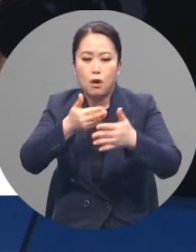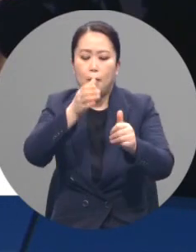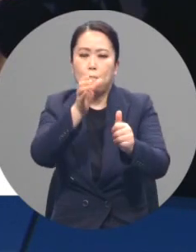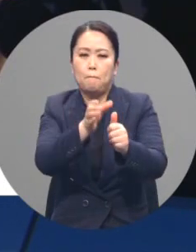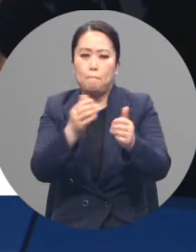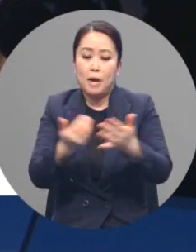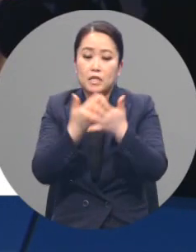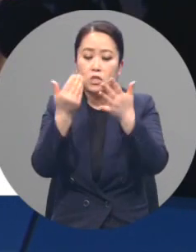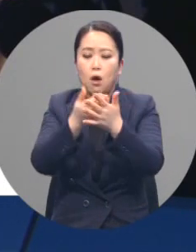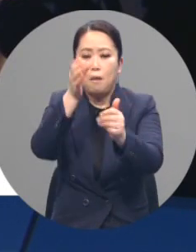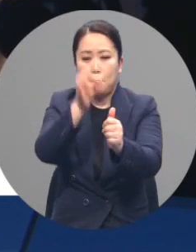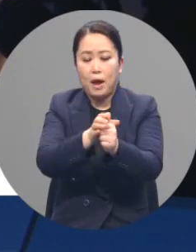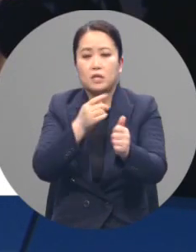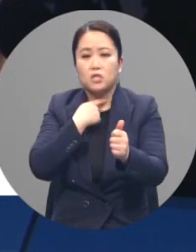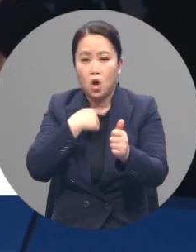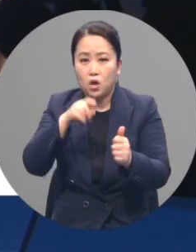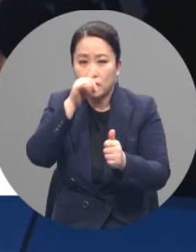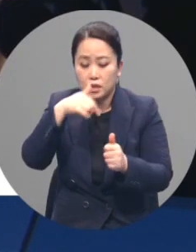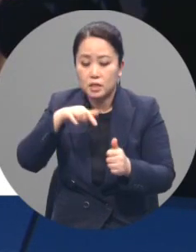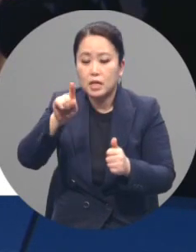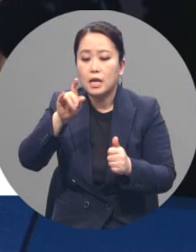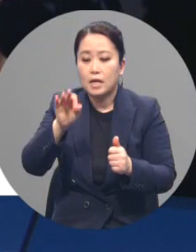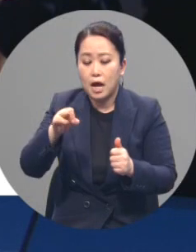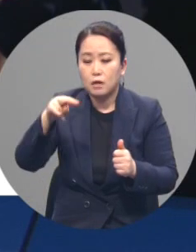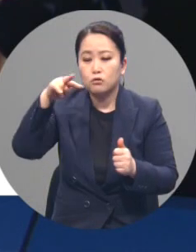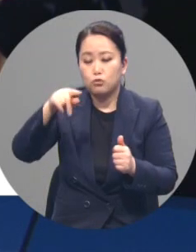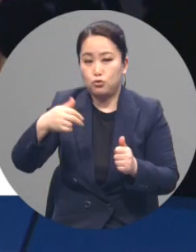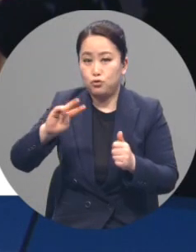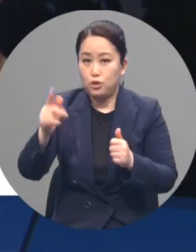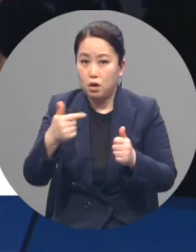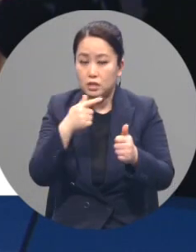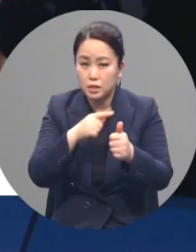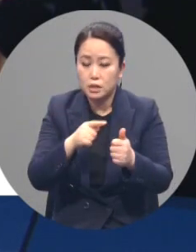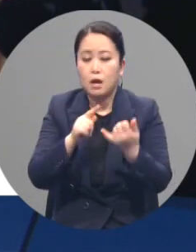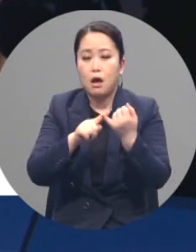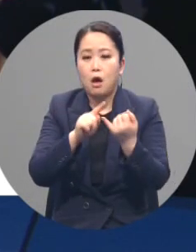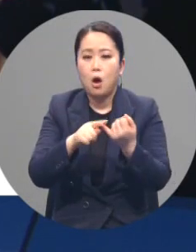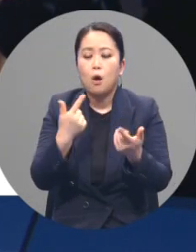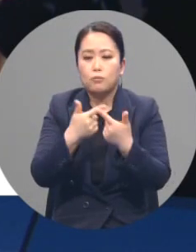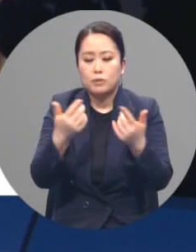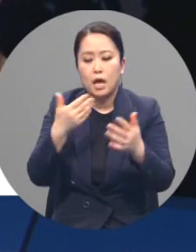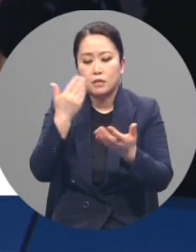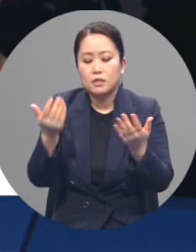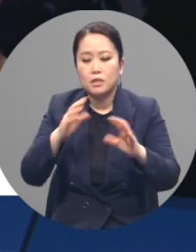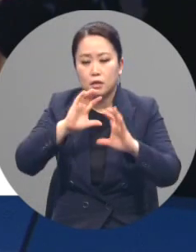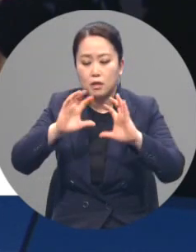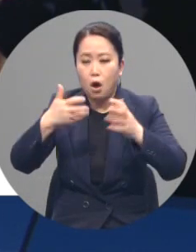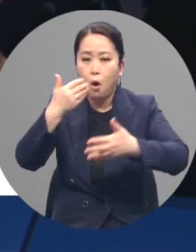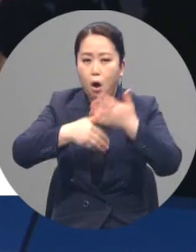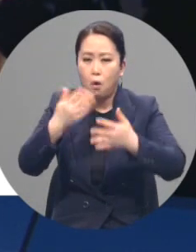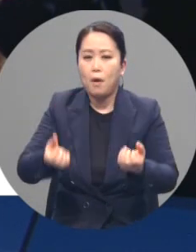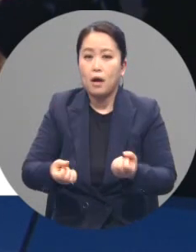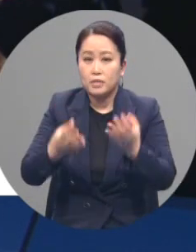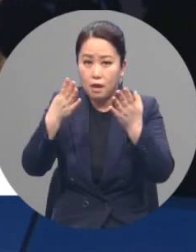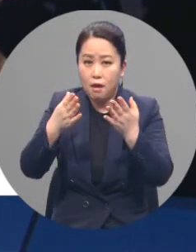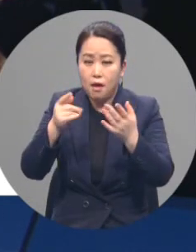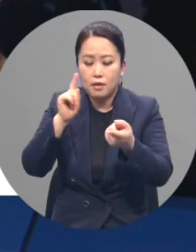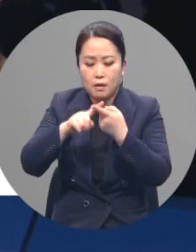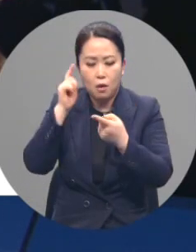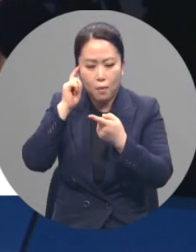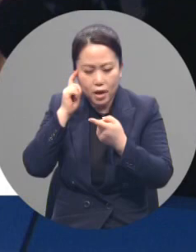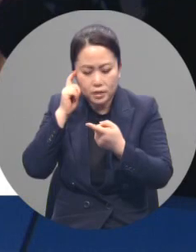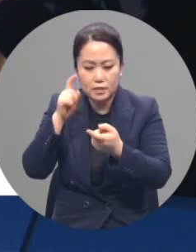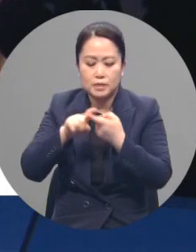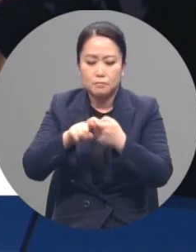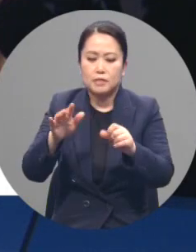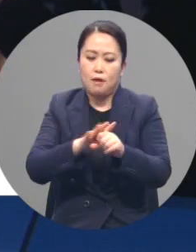씨는 부산국제영화제에 대한 애정이 남달랐습니다. 어려울 때 공동집행위원장을 맡아 영화제를